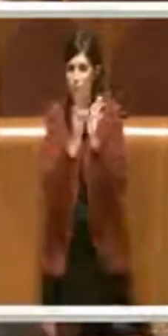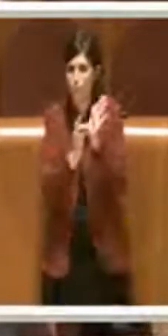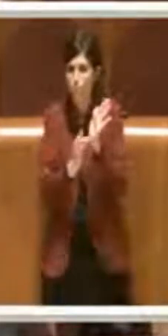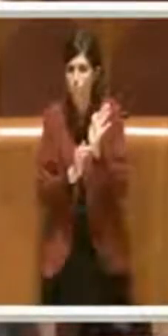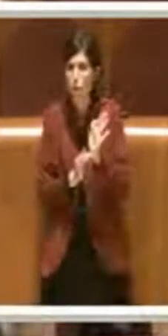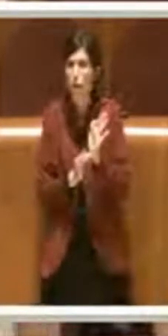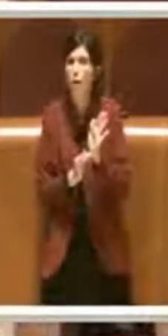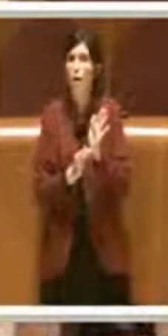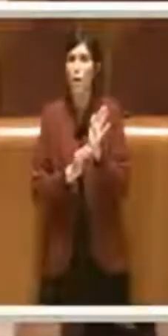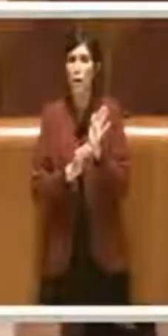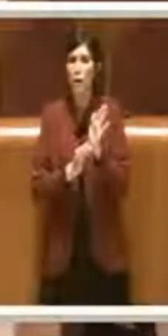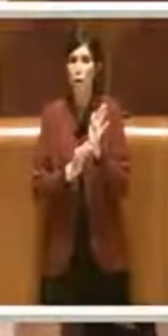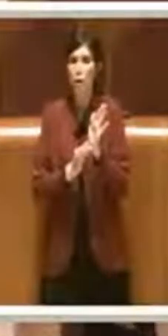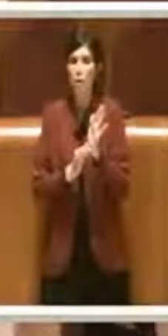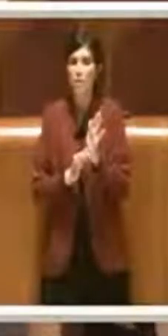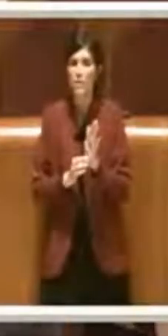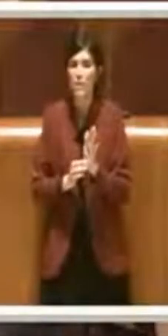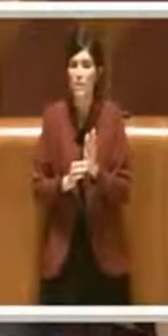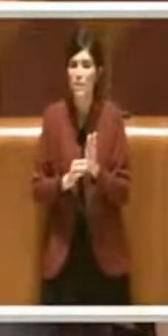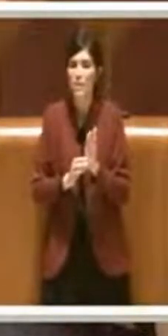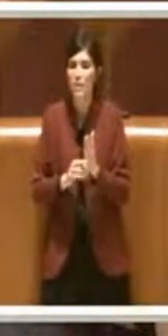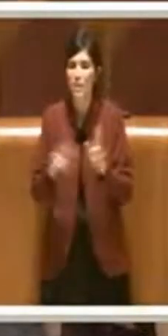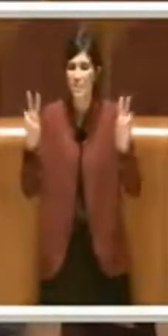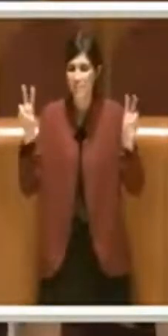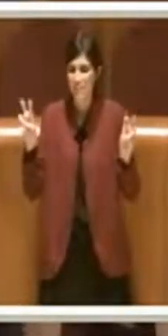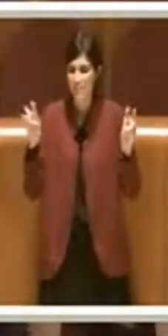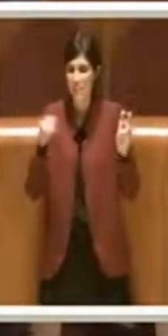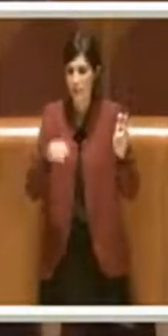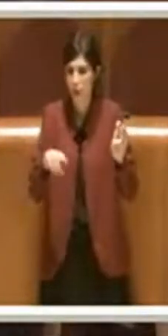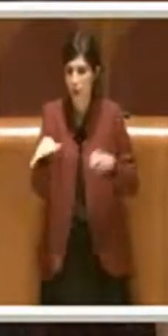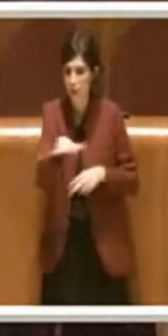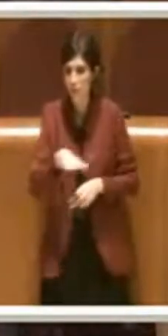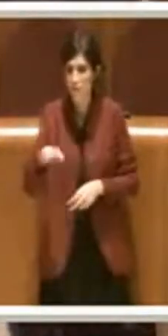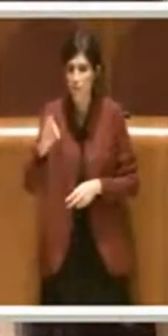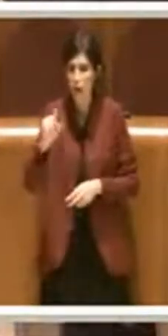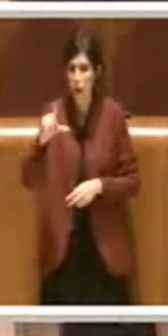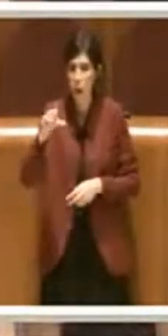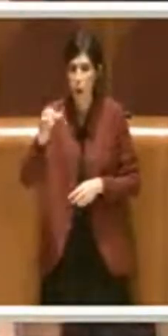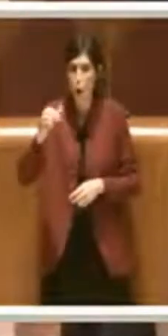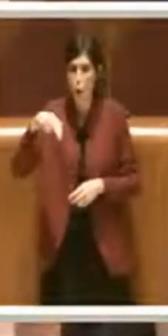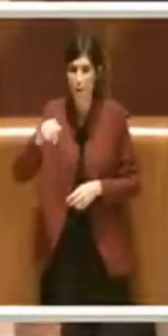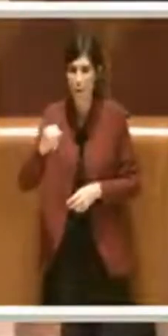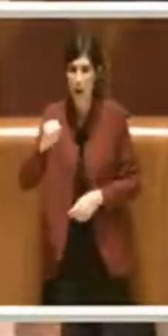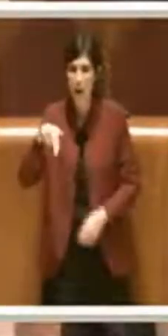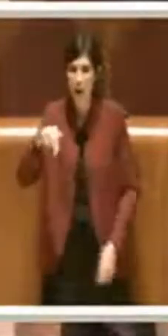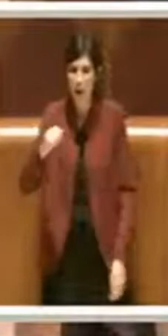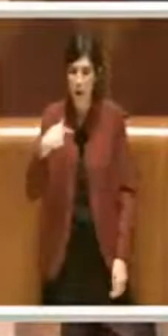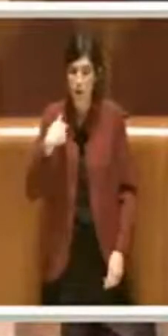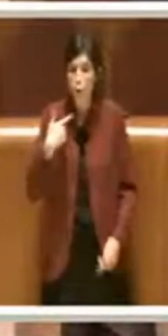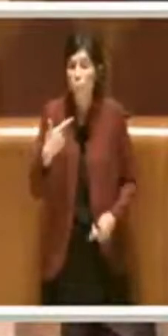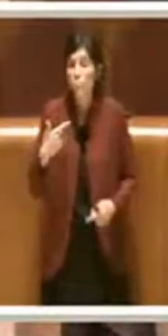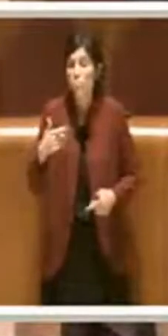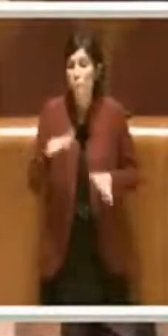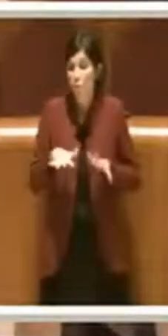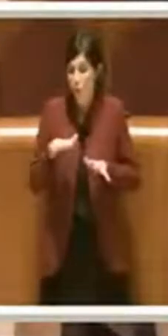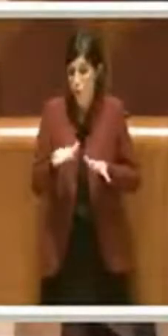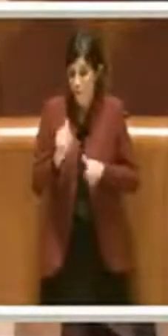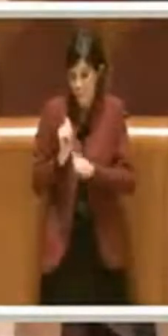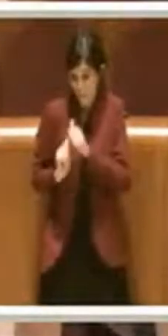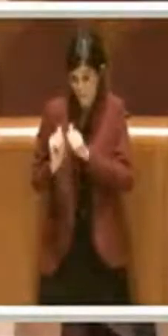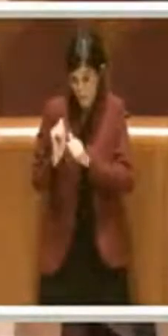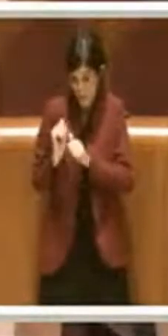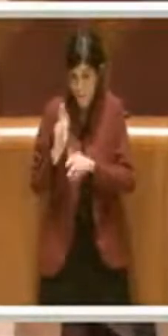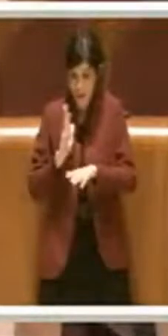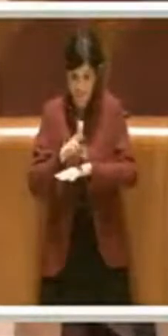sulla questione vicenda di Falcognana. Forse non sono stata chiara prima nel mio intervento